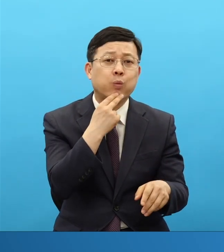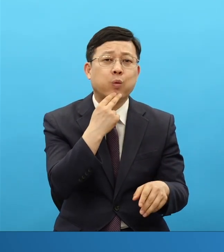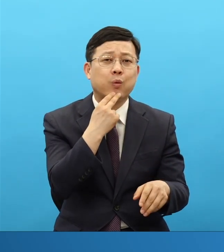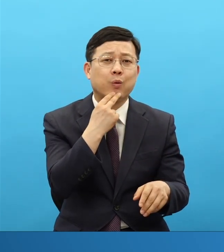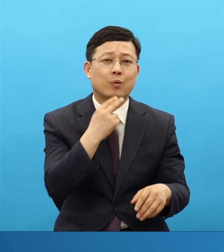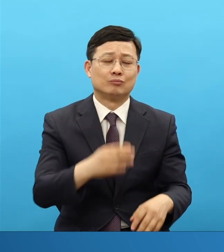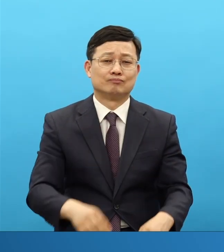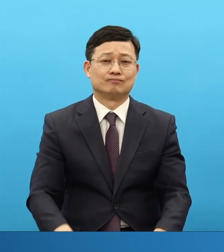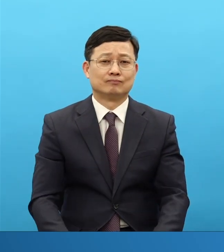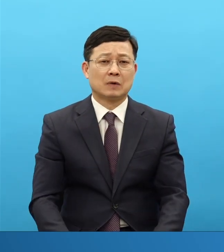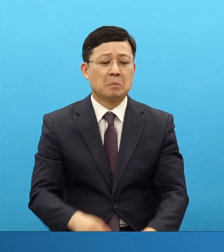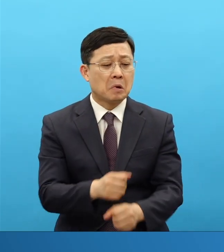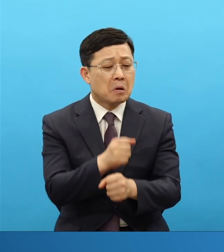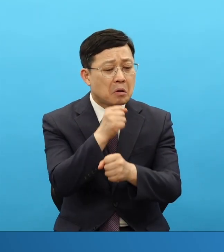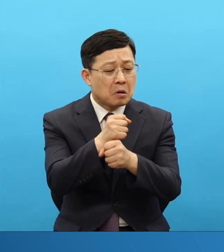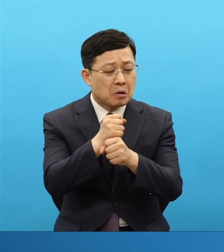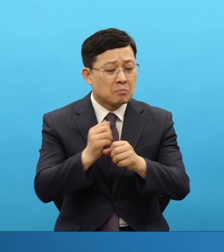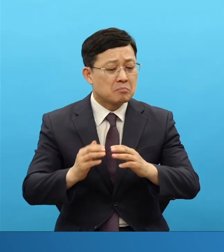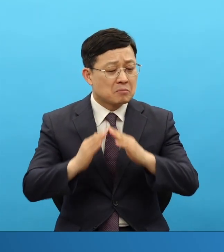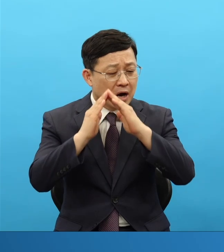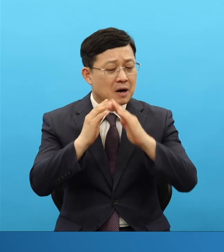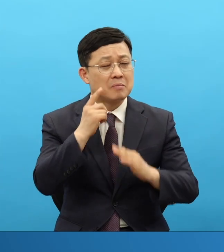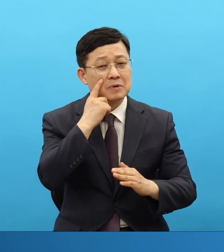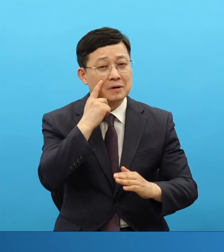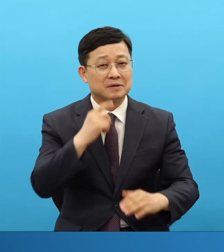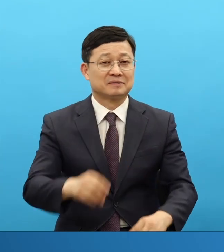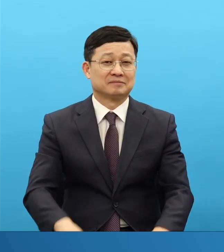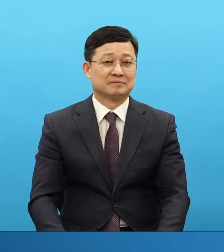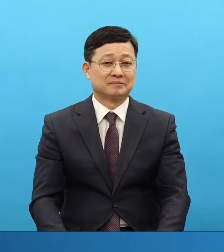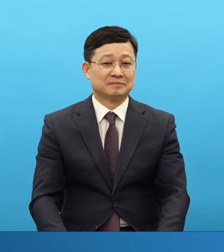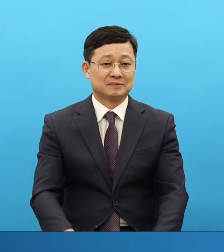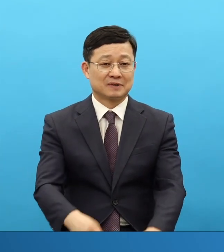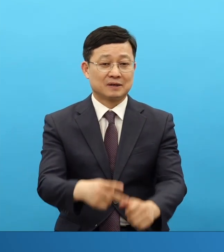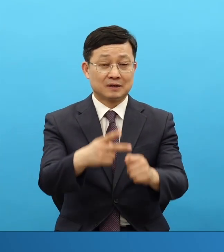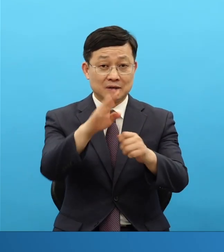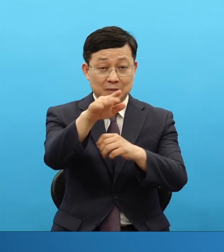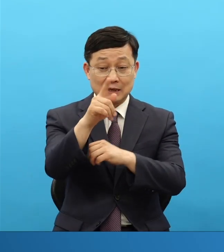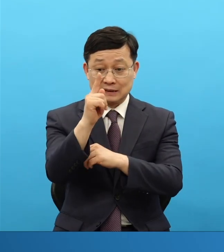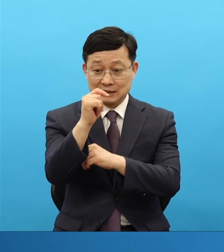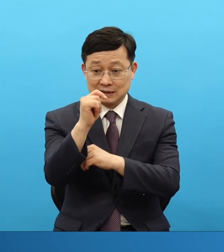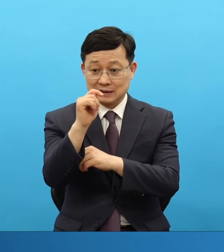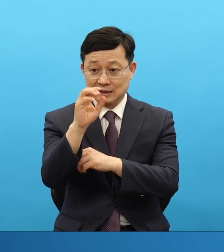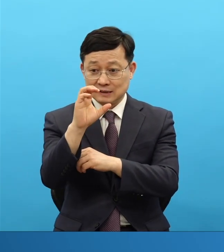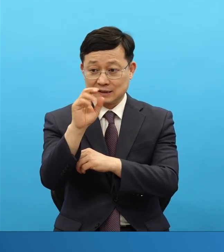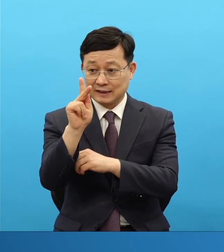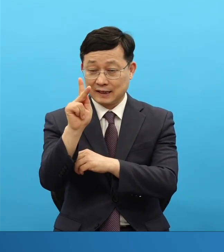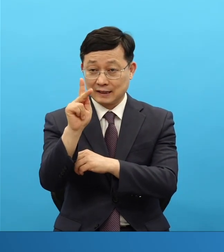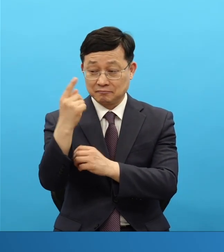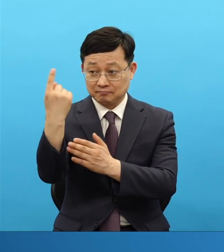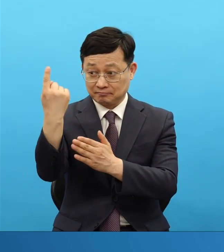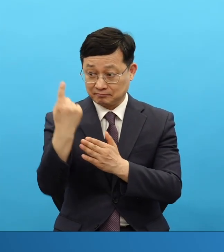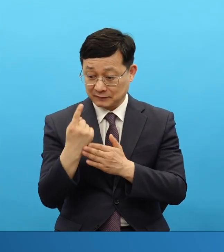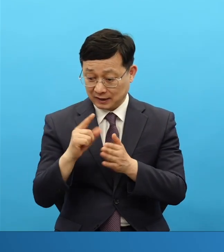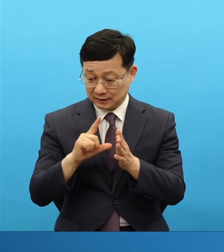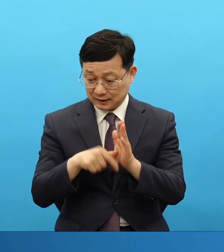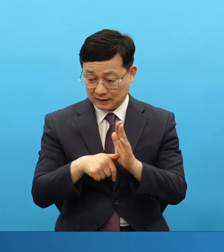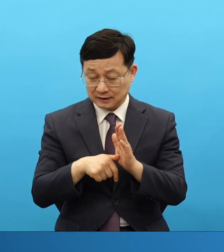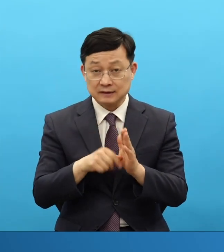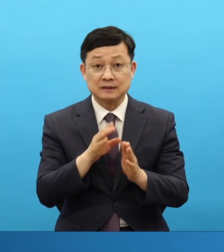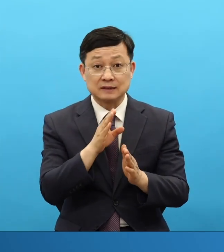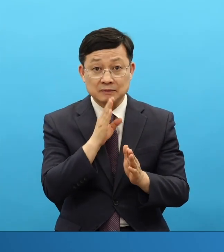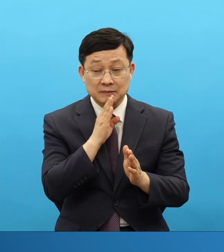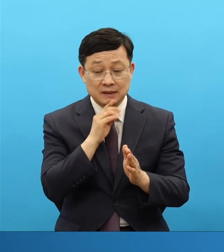help them with 그래서 this. 만들어보라 그랬어요. And so try making this. 자, TCK가 왔을 때 정말 제대로 자기